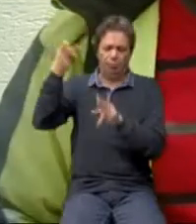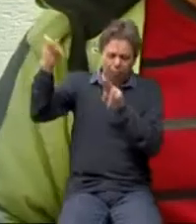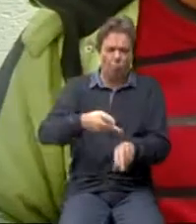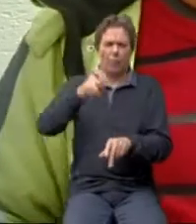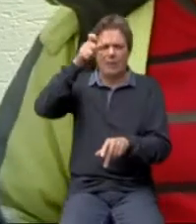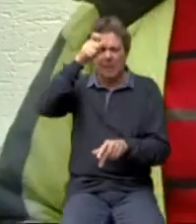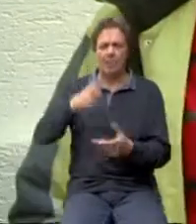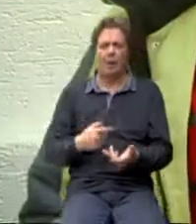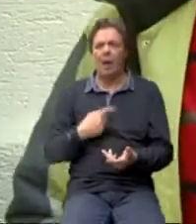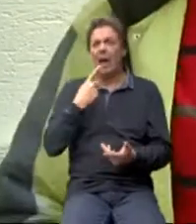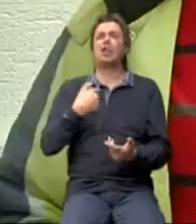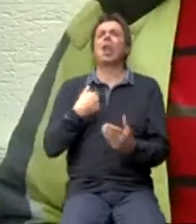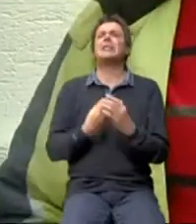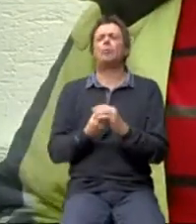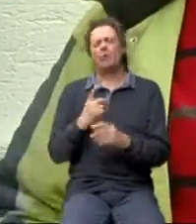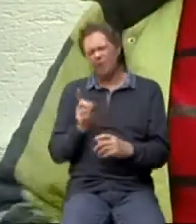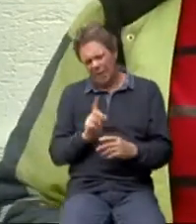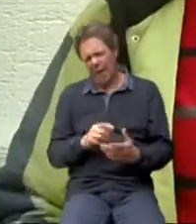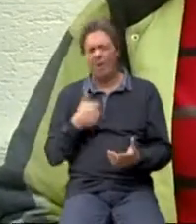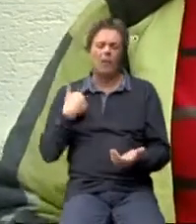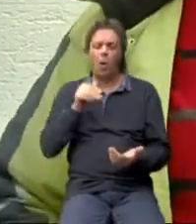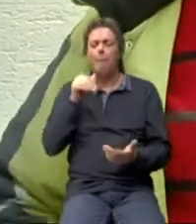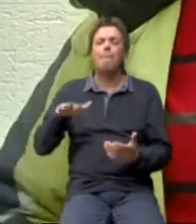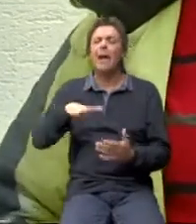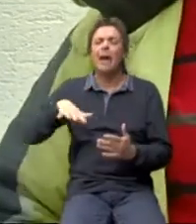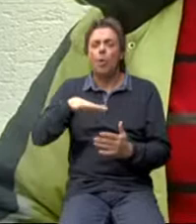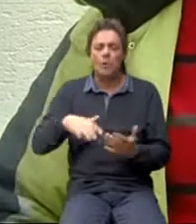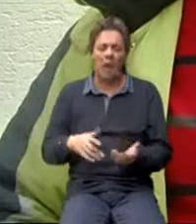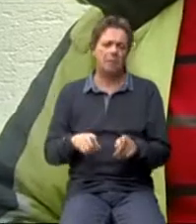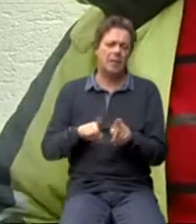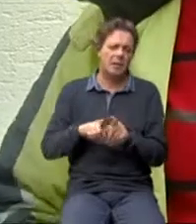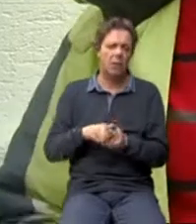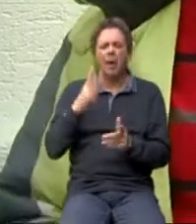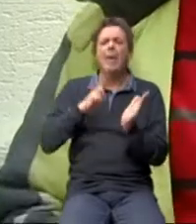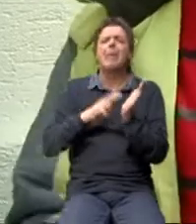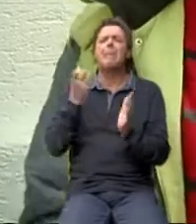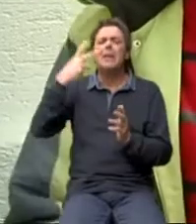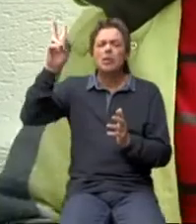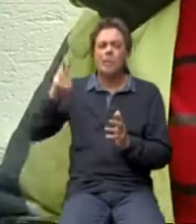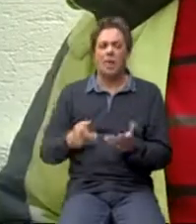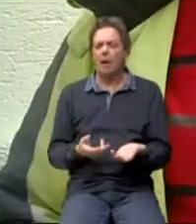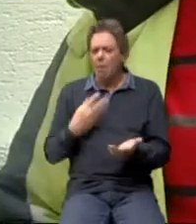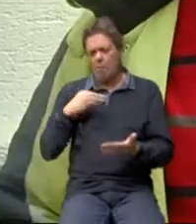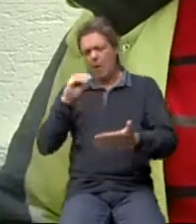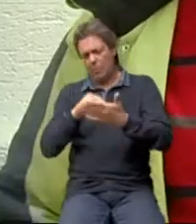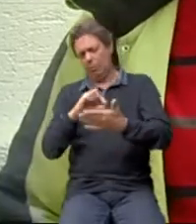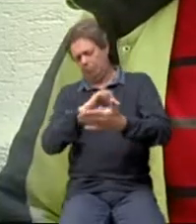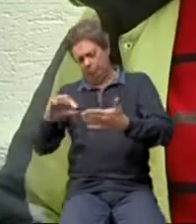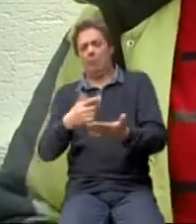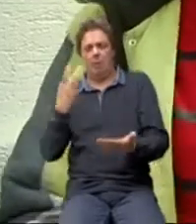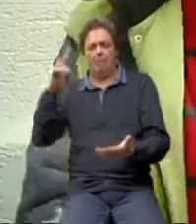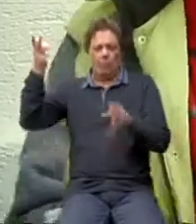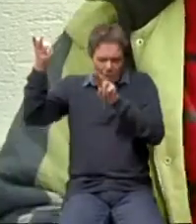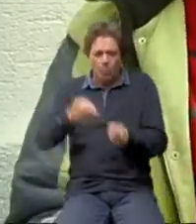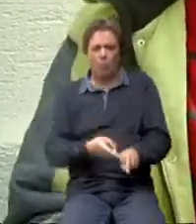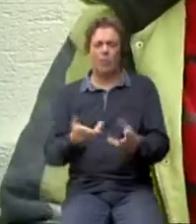je kaže, ja sam je proizvao. Da, ili makedonsku, ili iz Nizozemska. Ako je Nizozemska, nek piše na njoj da je Nizozemska. Pa